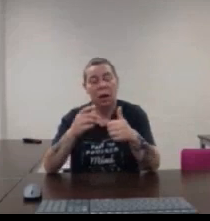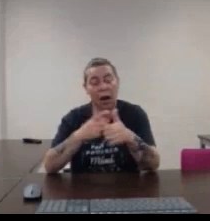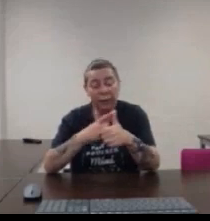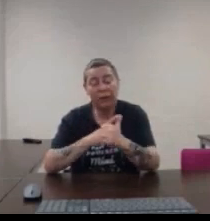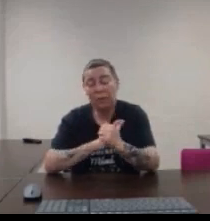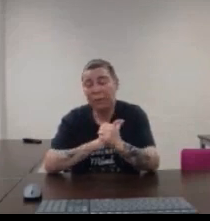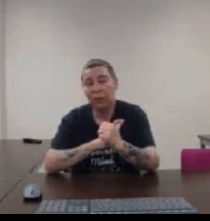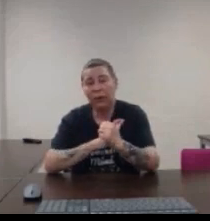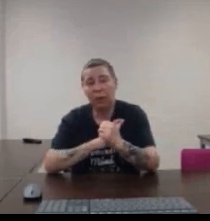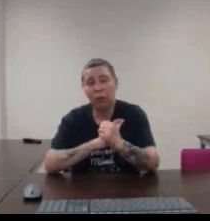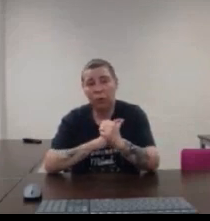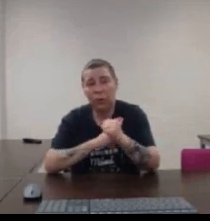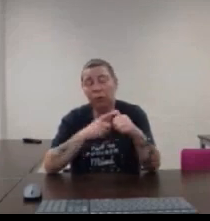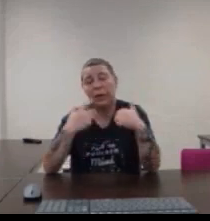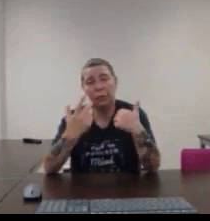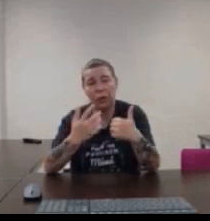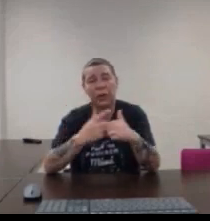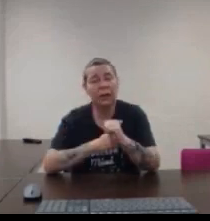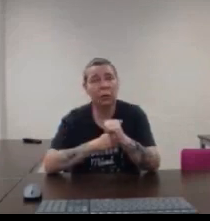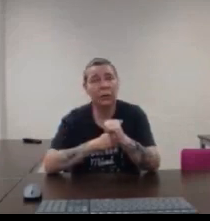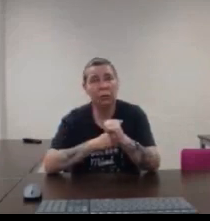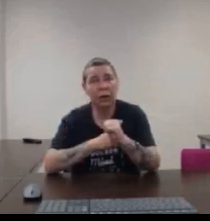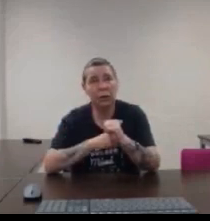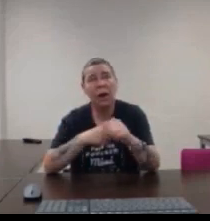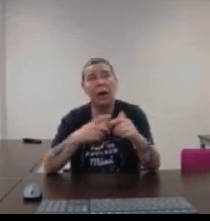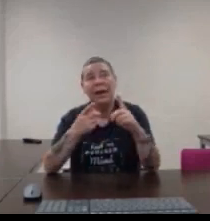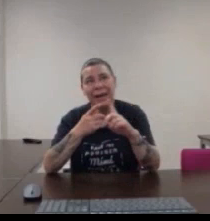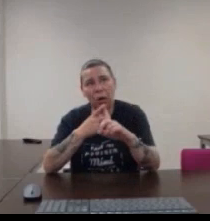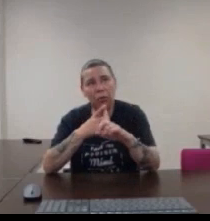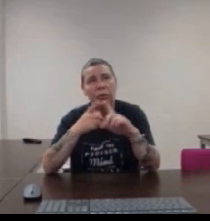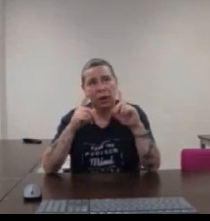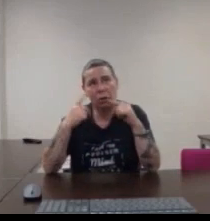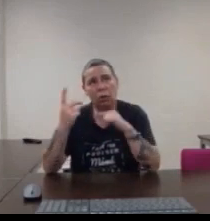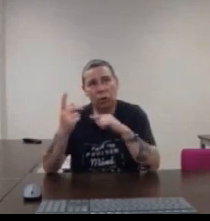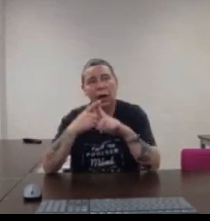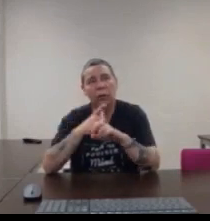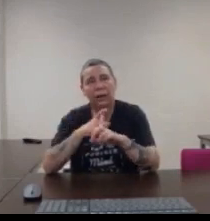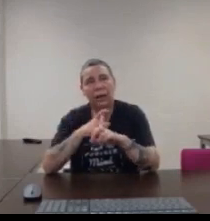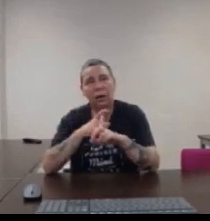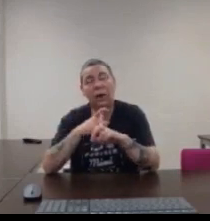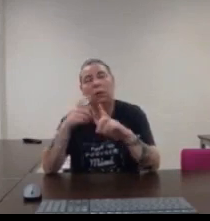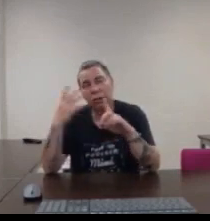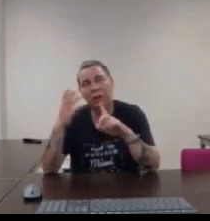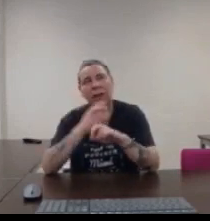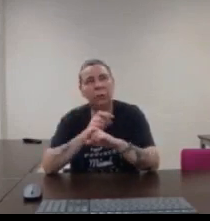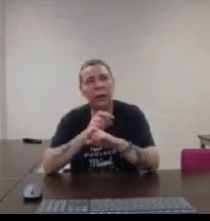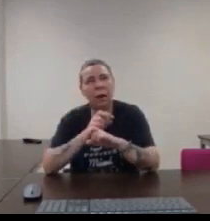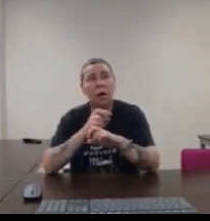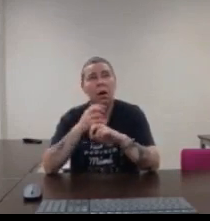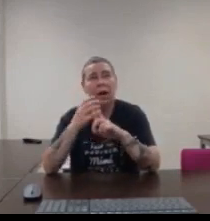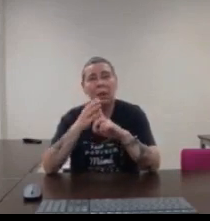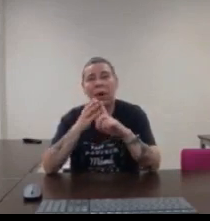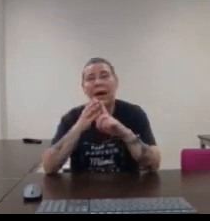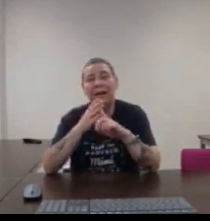prolongée, ça va pas favoriser le retour veineux, donc ça peut générer des troubles circulatoires. Et en plus, et là on rentrera dans le détail, on y reviendra tout